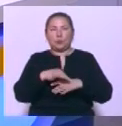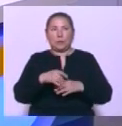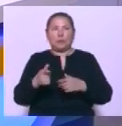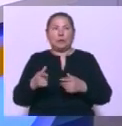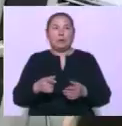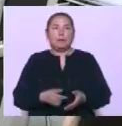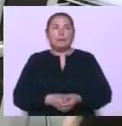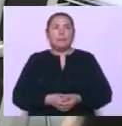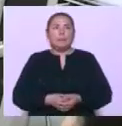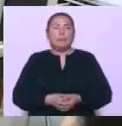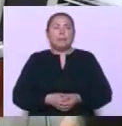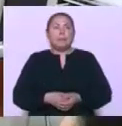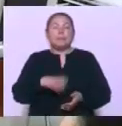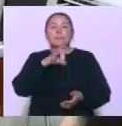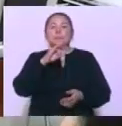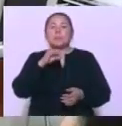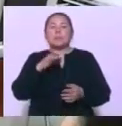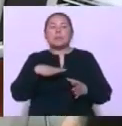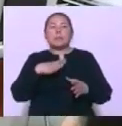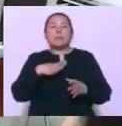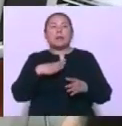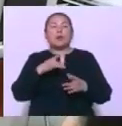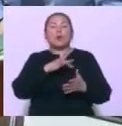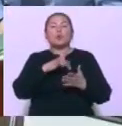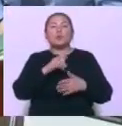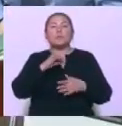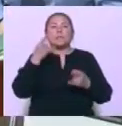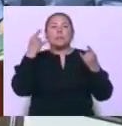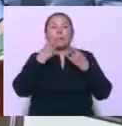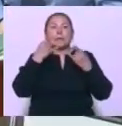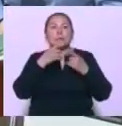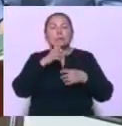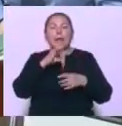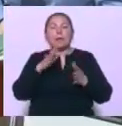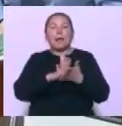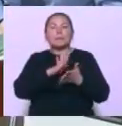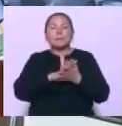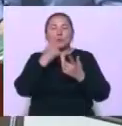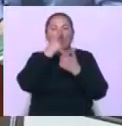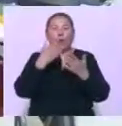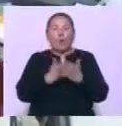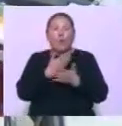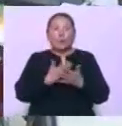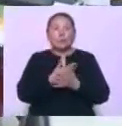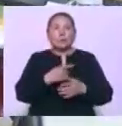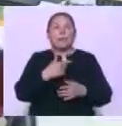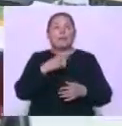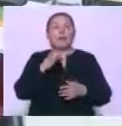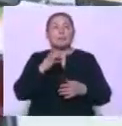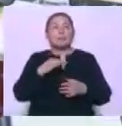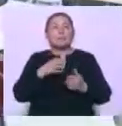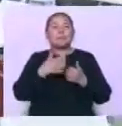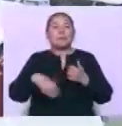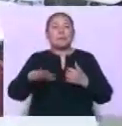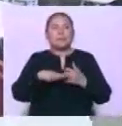өтті. Семинар тренингке Маңғыстау және Жаңаөзен телеарнасының аймақтық газеттер, ақпараттық портал, квазимемлекеттік